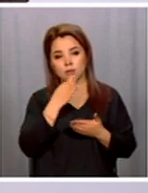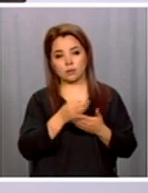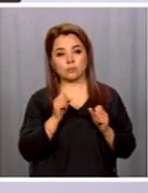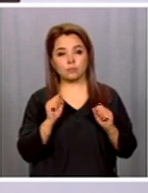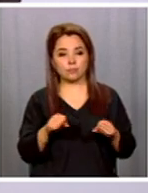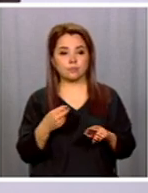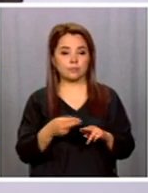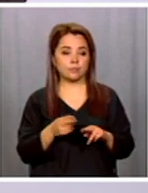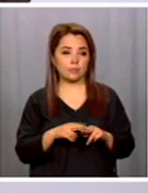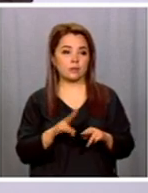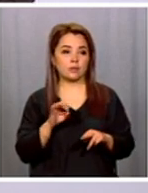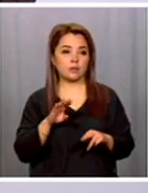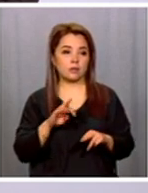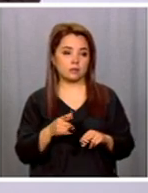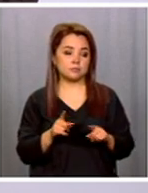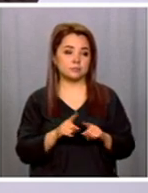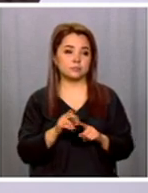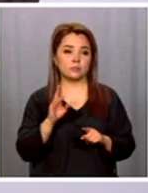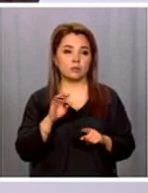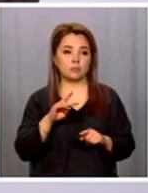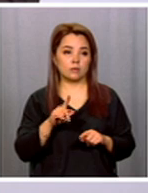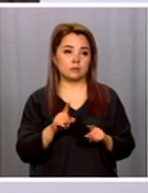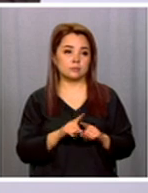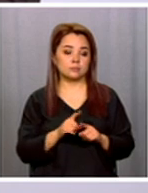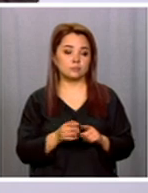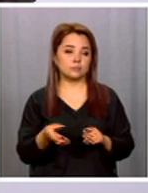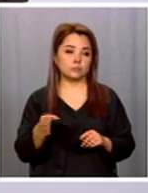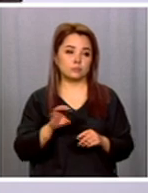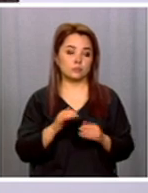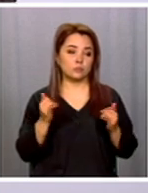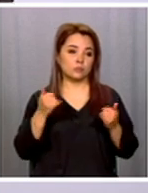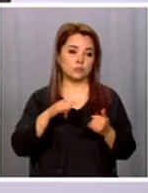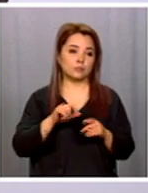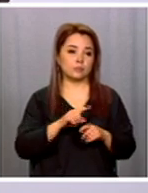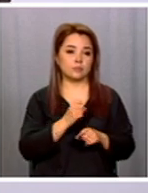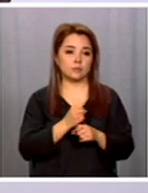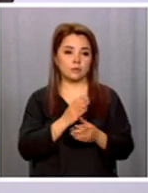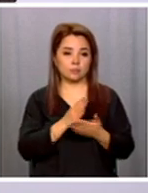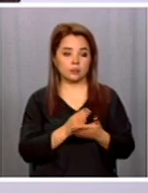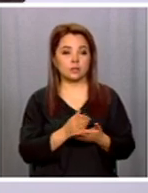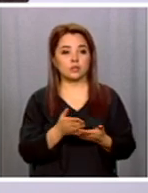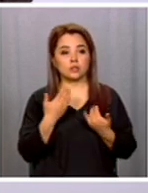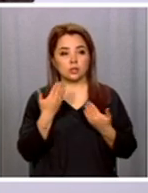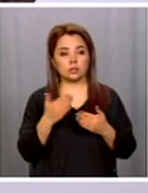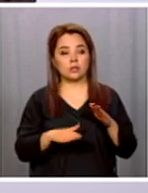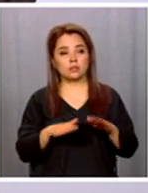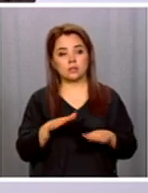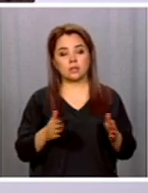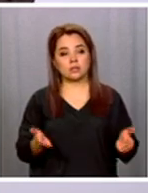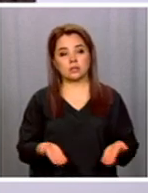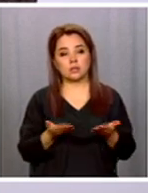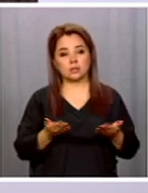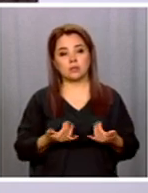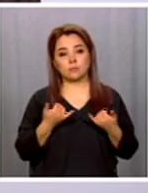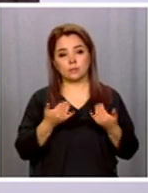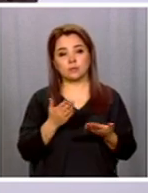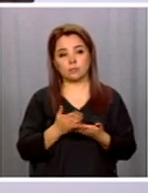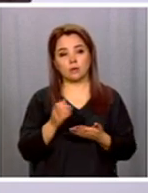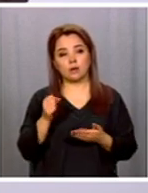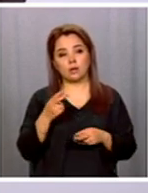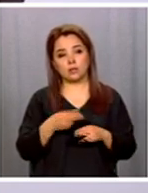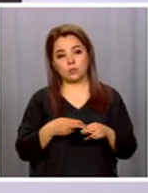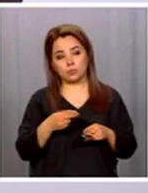ол никельдік және кобальттық құймаларды айтуға болады. Сонымен қатар жеңіл салмақ береді. Бұл жерде біз алюминий